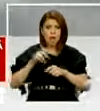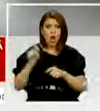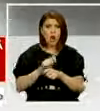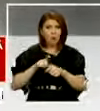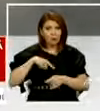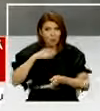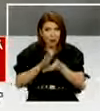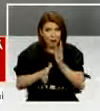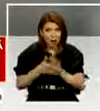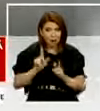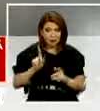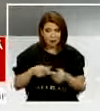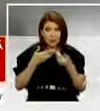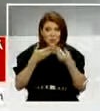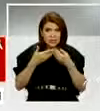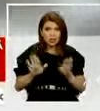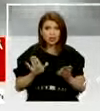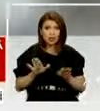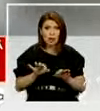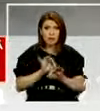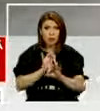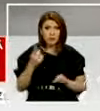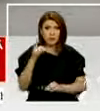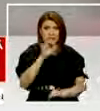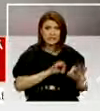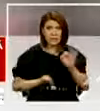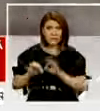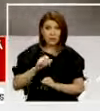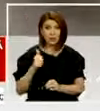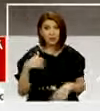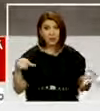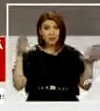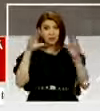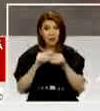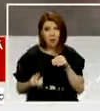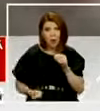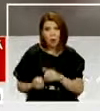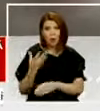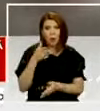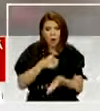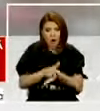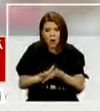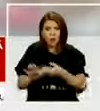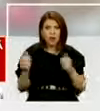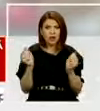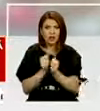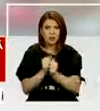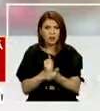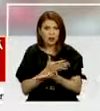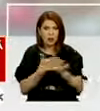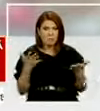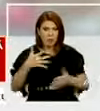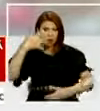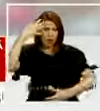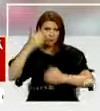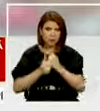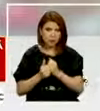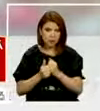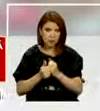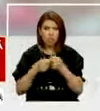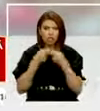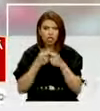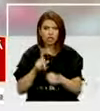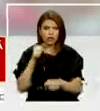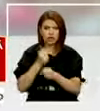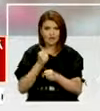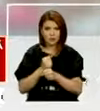era gata și ar fi trebuit recepționată pentru septembrie. Aseară însă o nouă alunecare de stânci de mari dimensiuni a distrus parțial tot ce